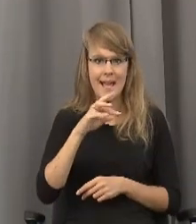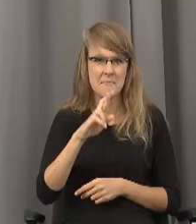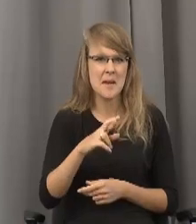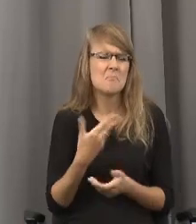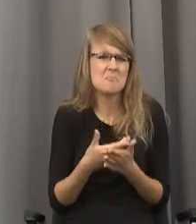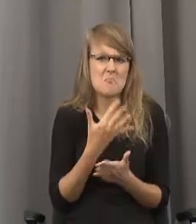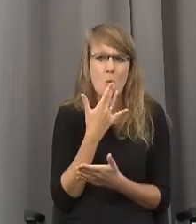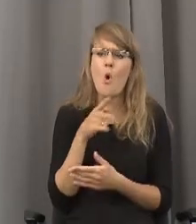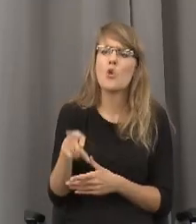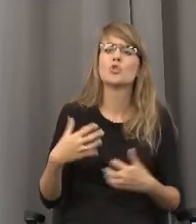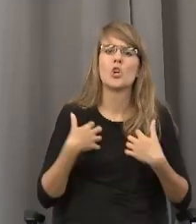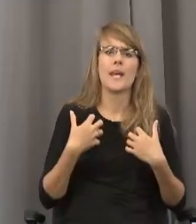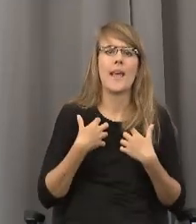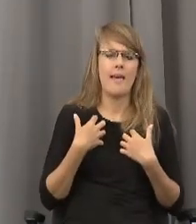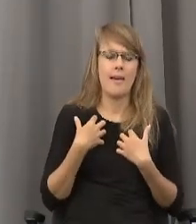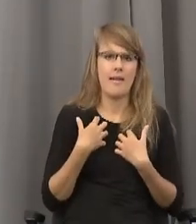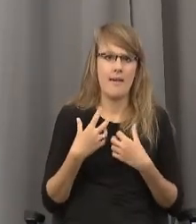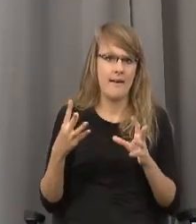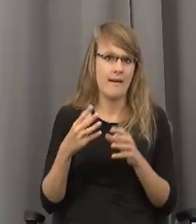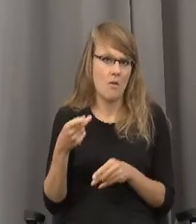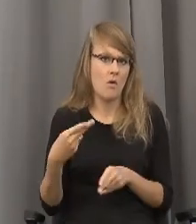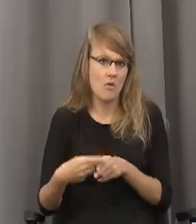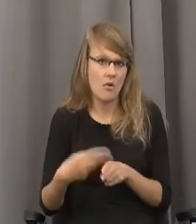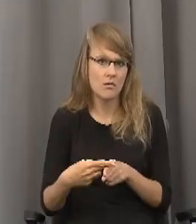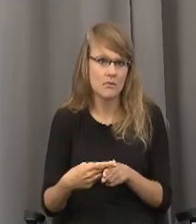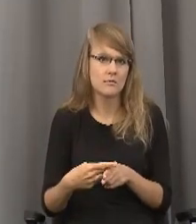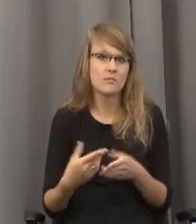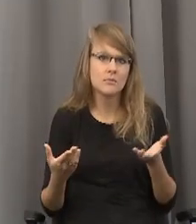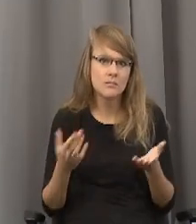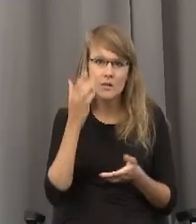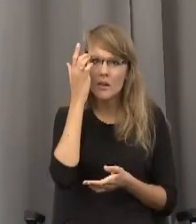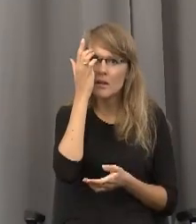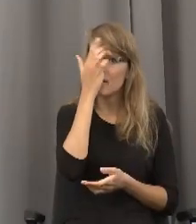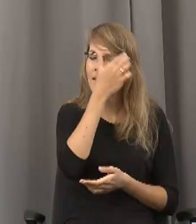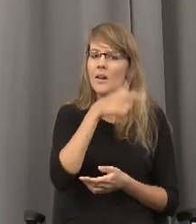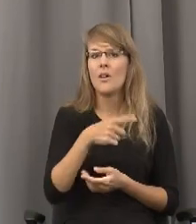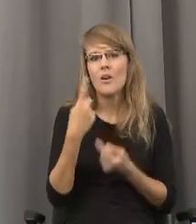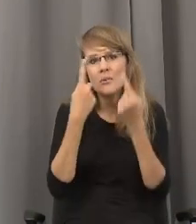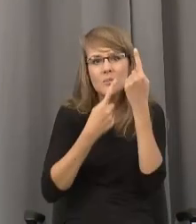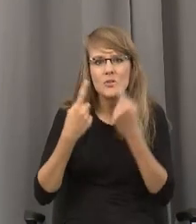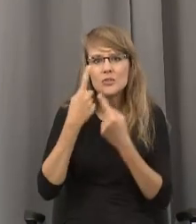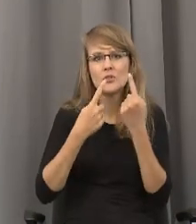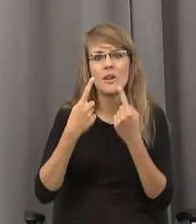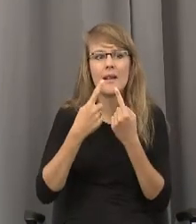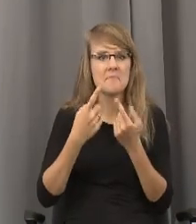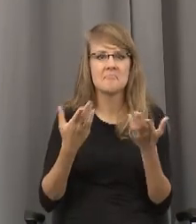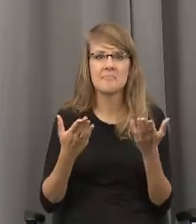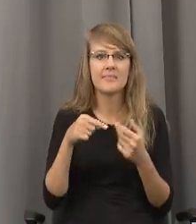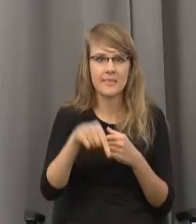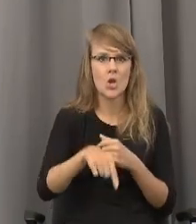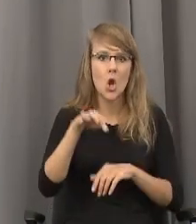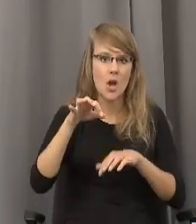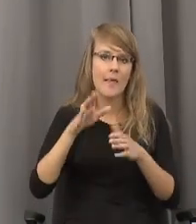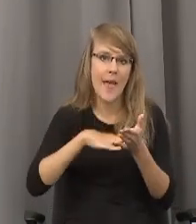nich sami chorzy, których słyszymy na innych konferencjach. Myślę, że gdyby ta konferencja odbywała